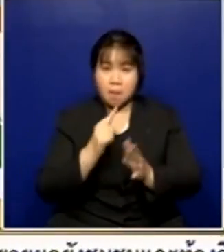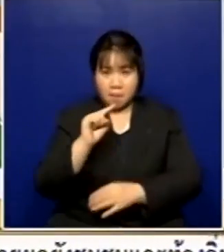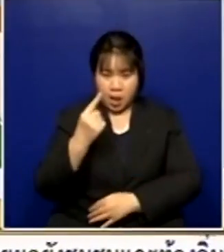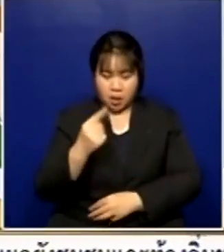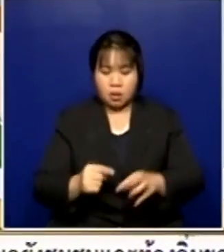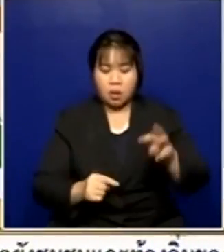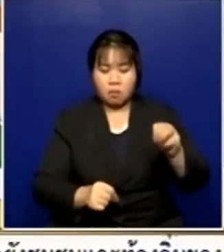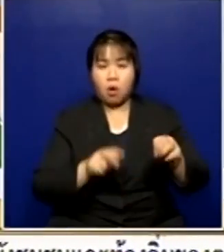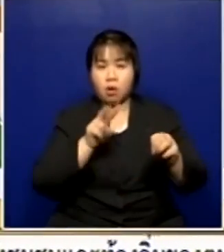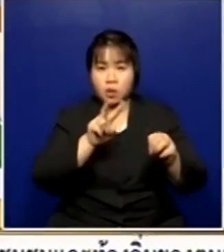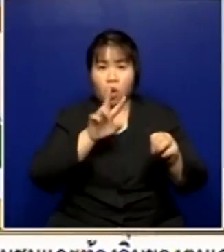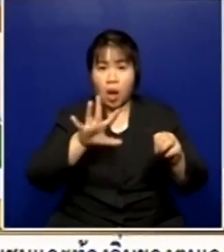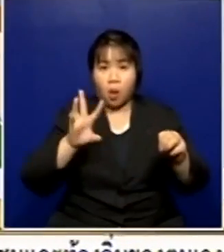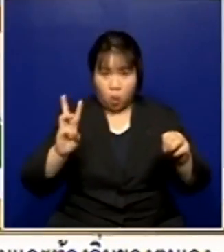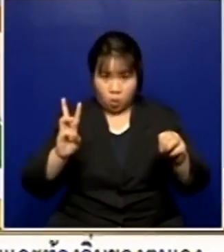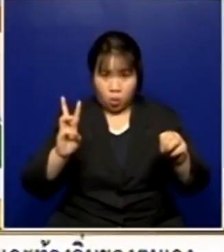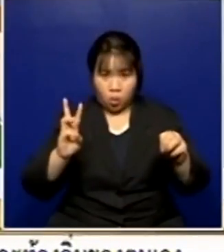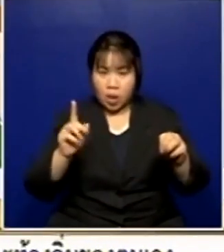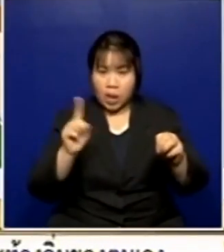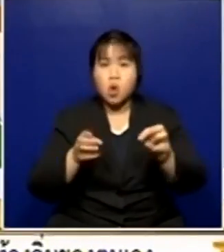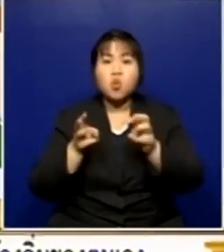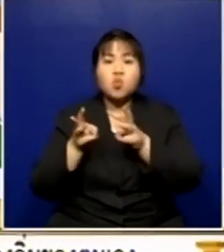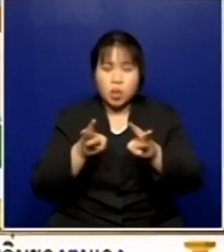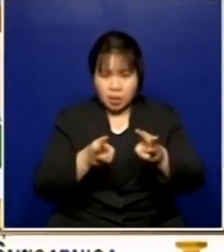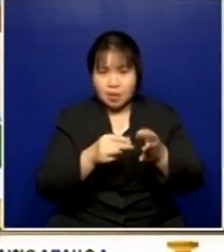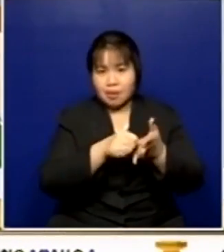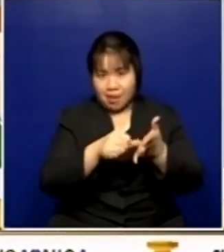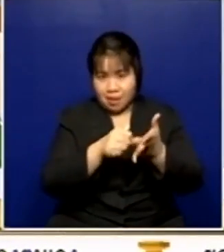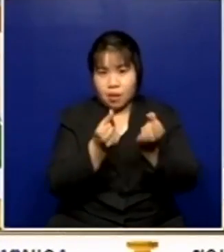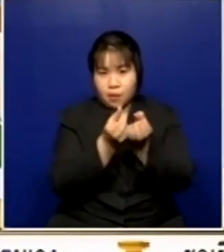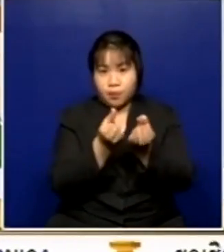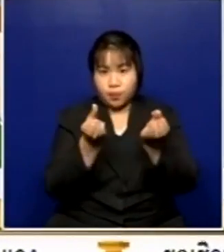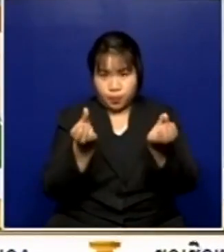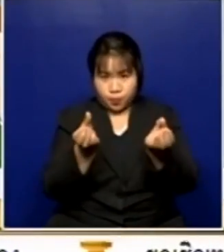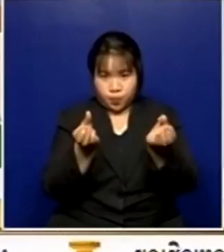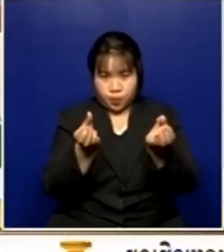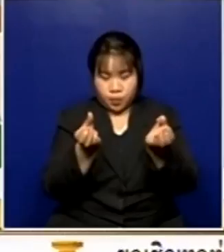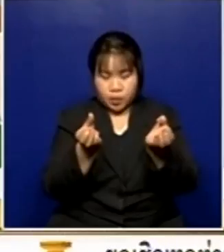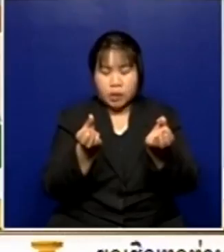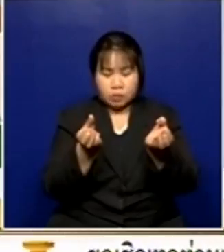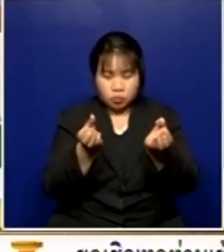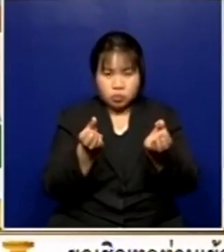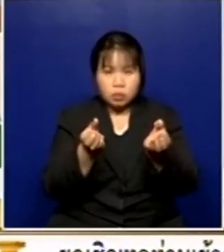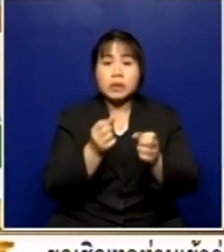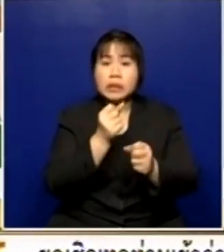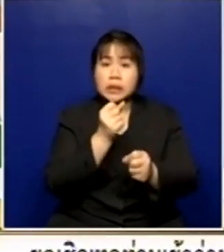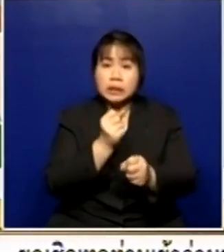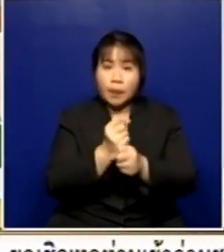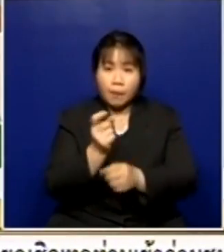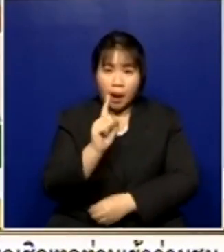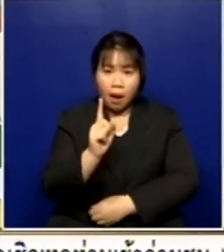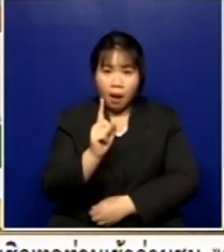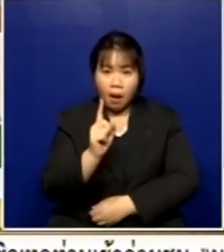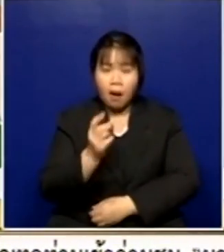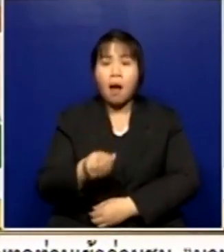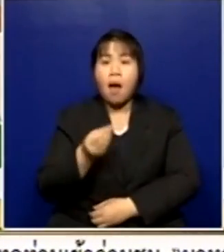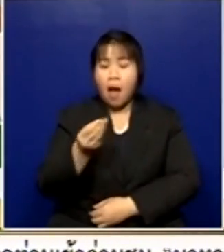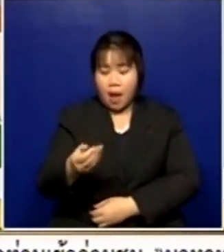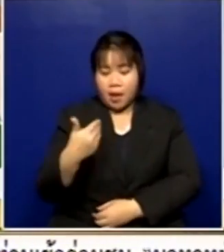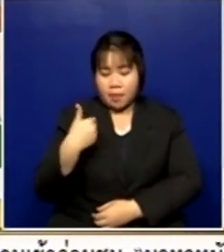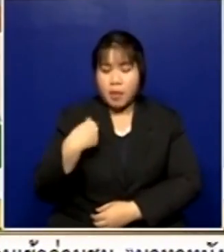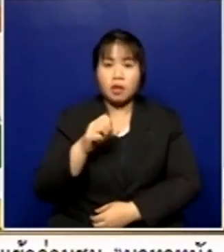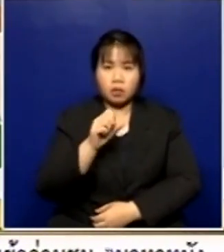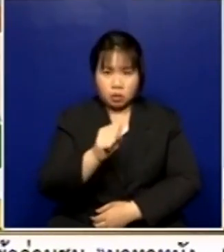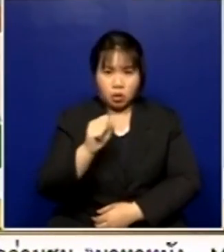256ที่ว่าด้วยวิธีการแก้ไขรัฐธรรมนูญเพื่อเปิดทางให้มีการตั้งมีสภาร่าง